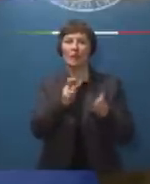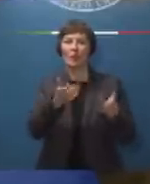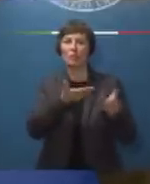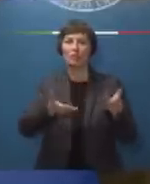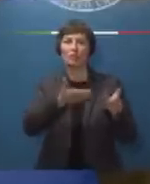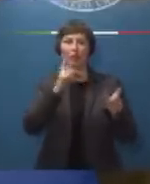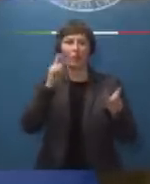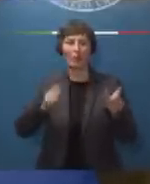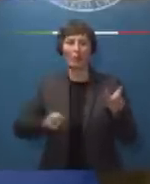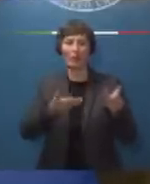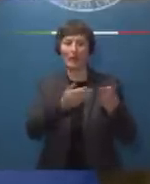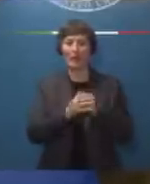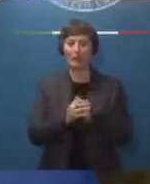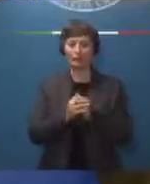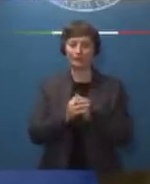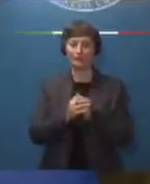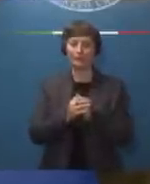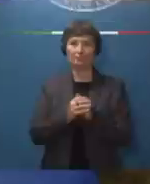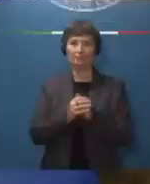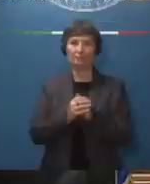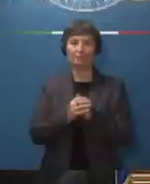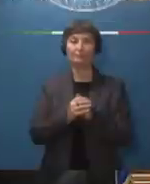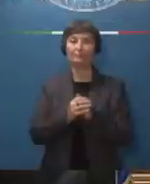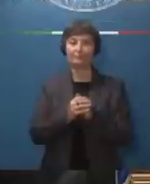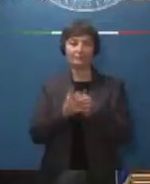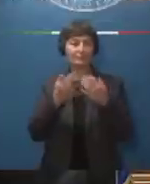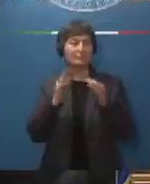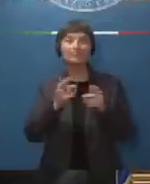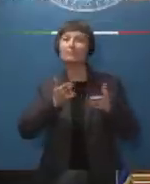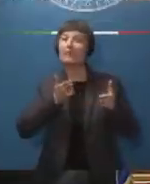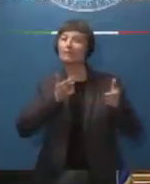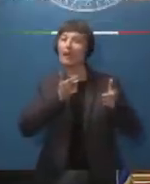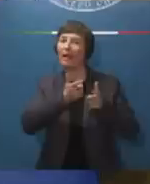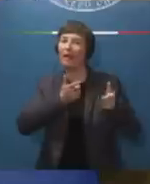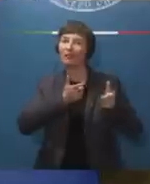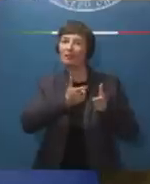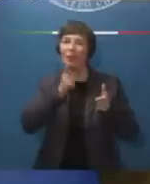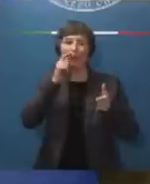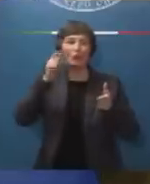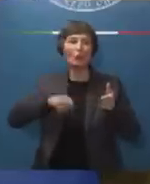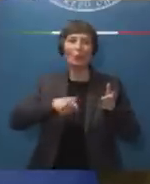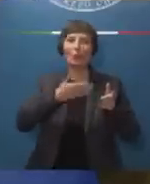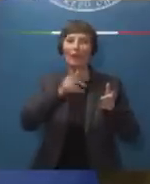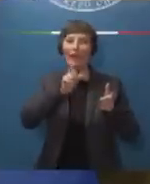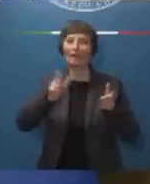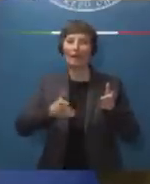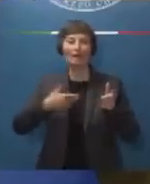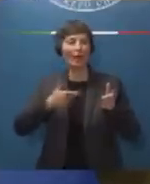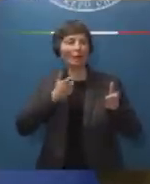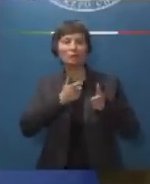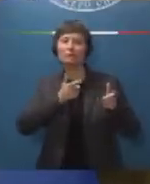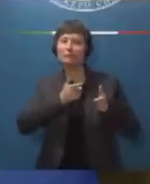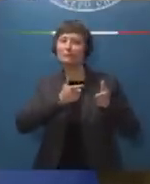ritmo che abbiamo impresso alle relazioni tra Italia e Ucraina testimonia